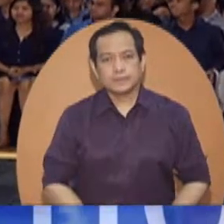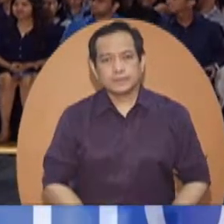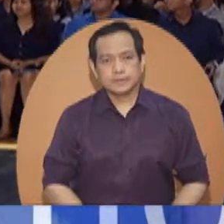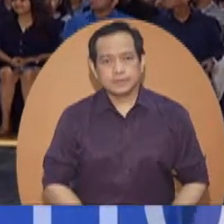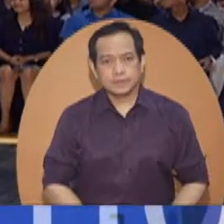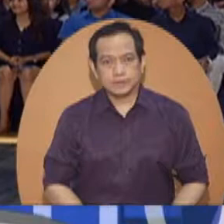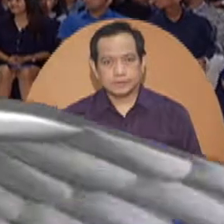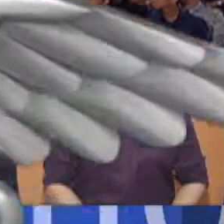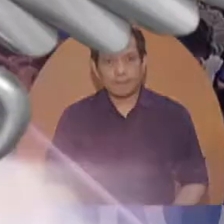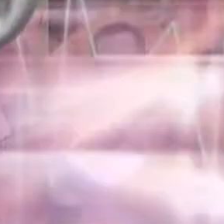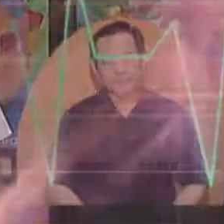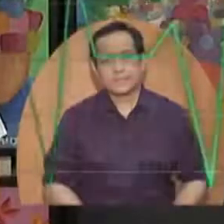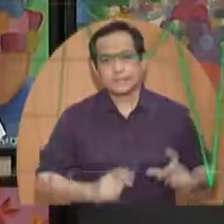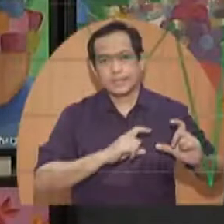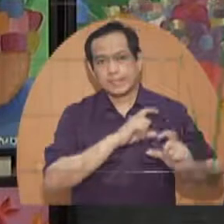dinaraanan.